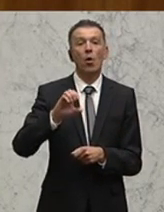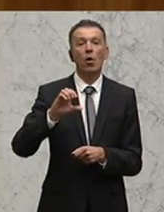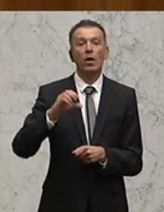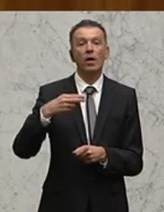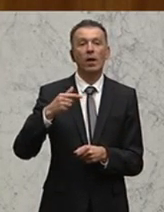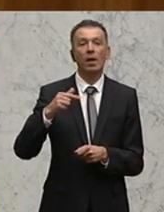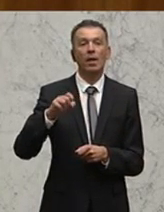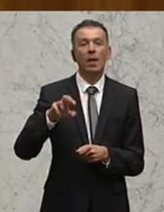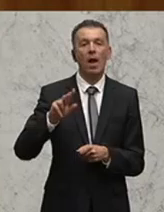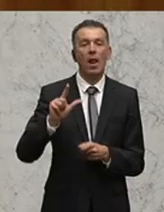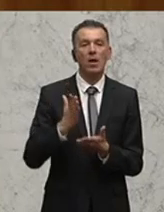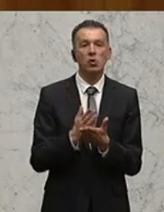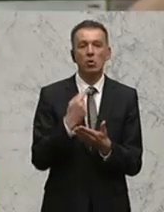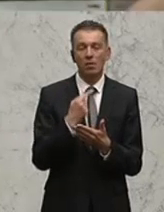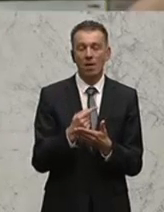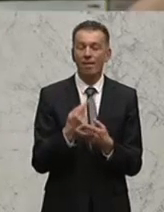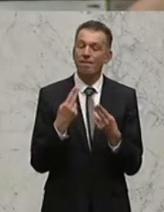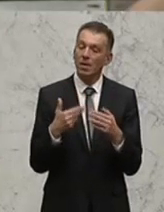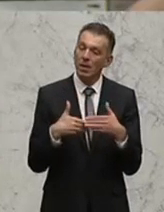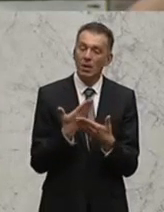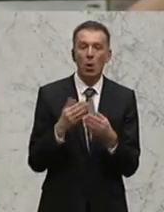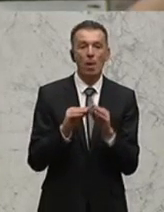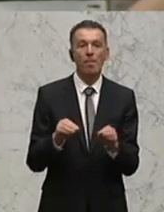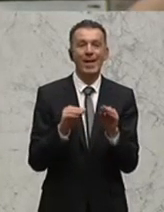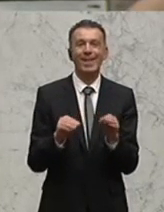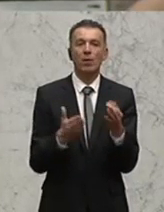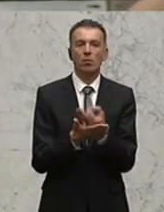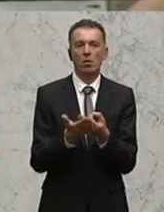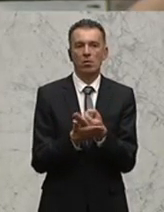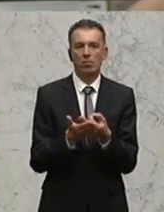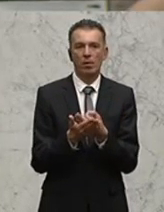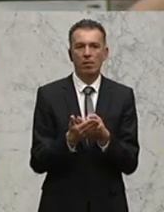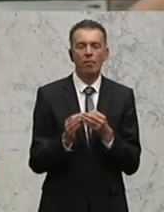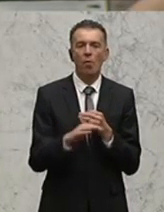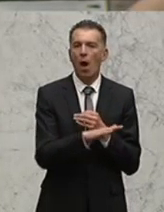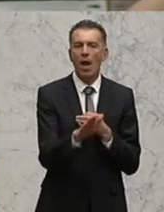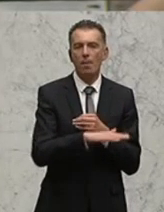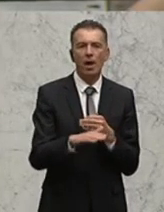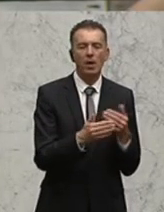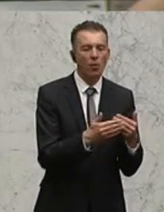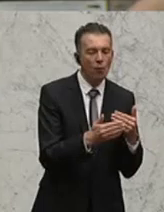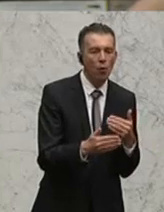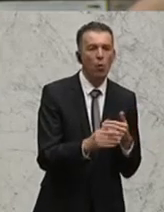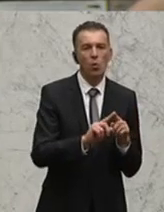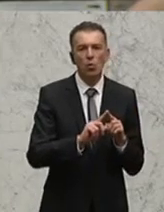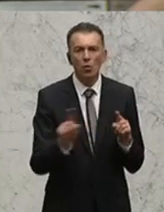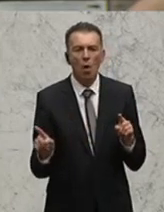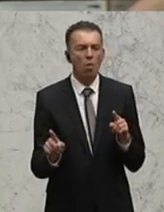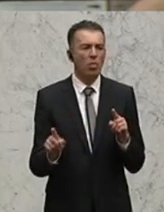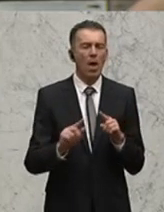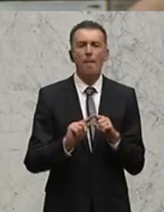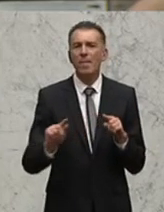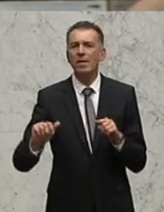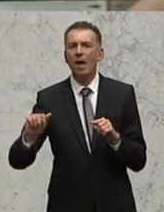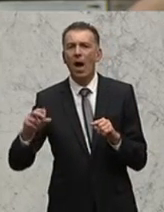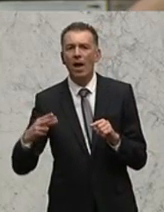hat, ist die neue Pädagoginnenausbildung für alle Bereiche, auch im Bereich der Frühpädagogik, Sonderpädagogik, bis hinaus zu den